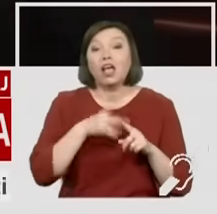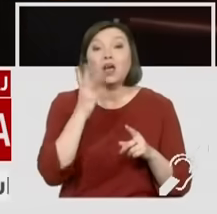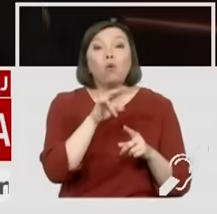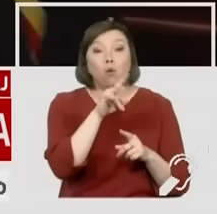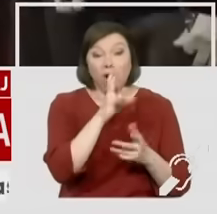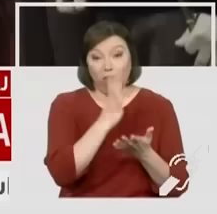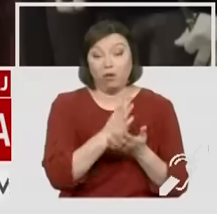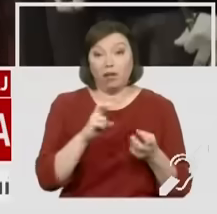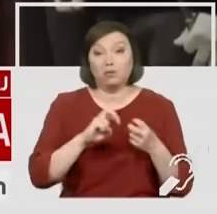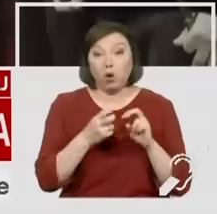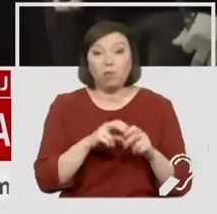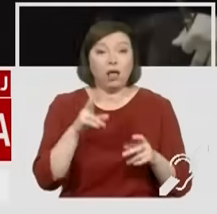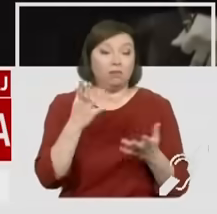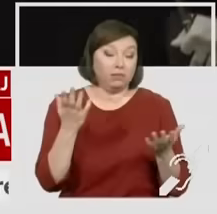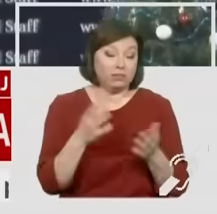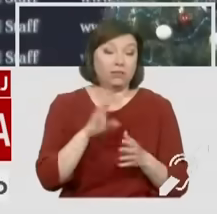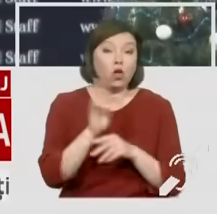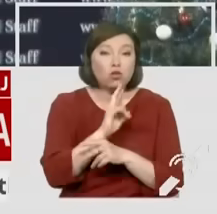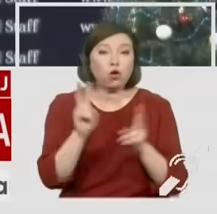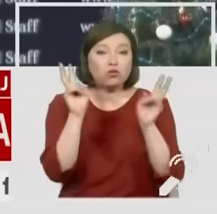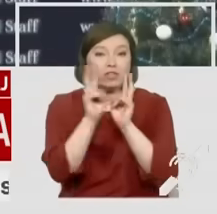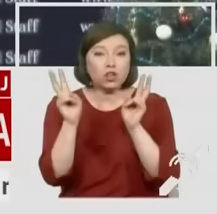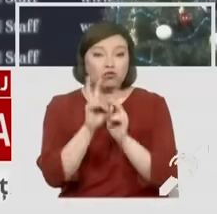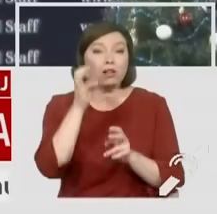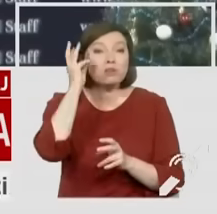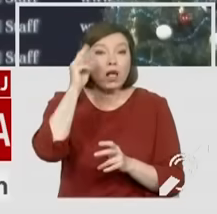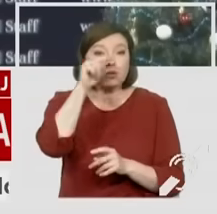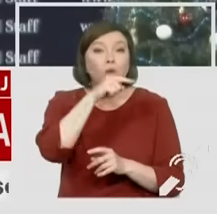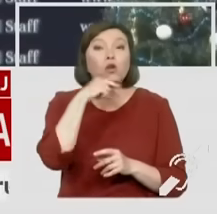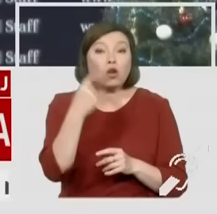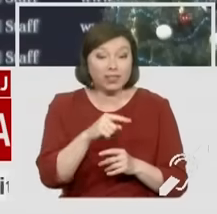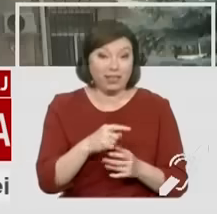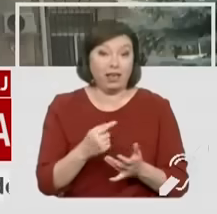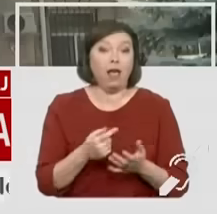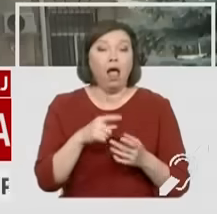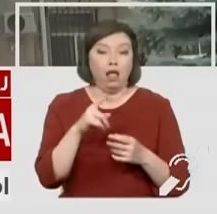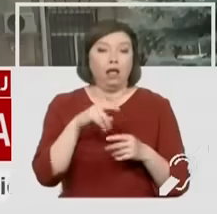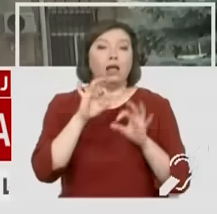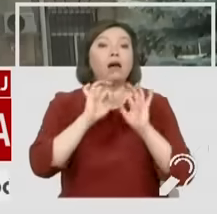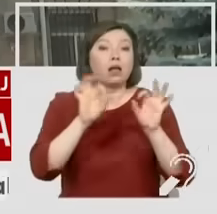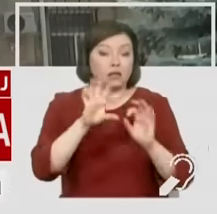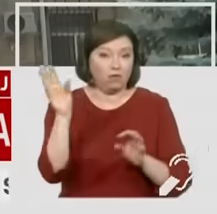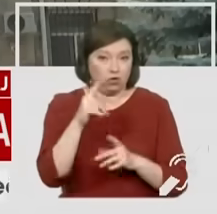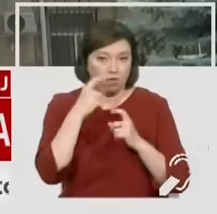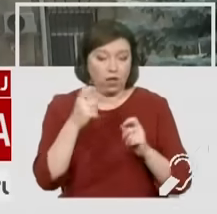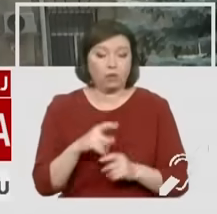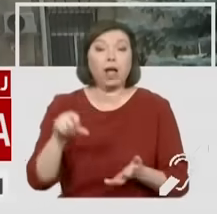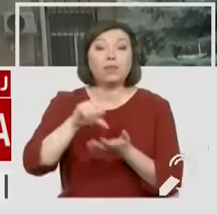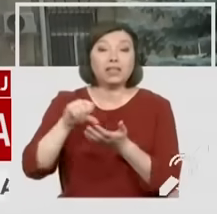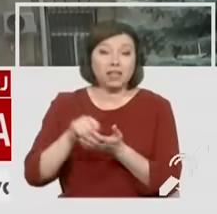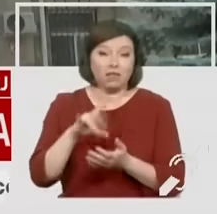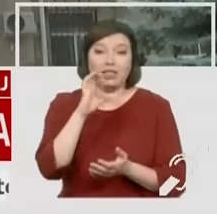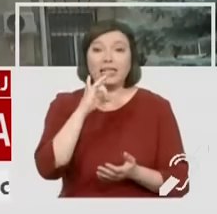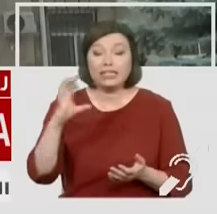serviciile rusești. Se întâlneam noaptea cu reprezentanții atașatului militar rus de la ambasadă. Reprezentanții Serviciului de Informații